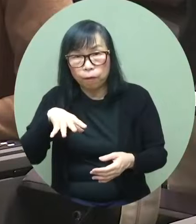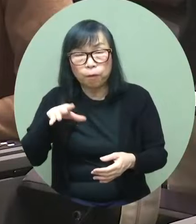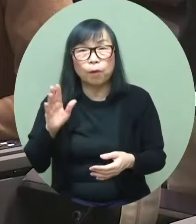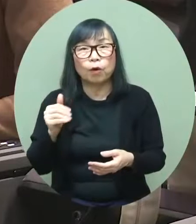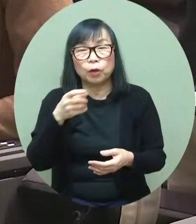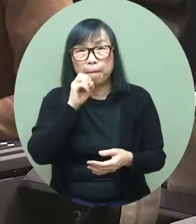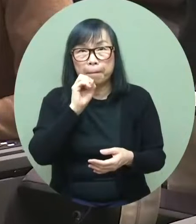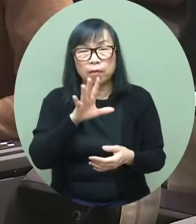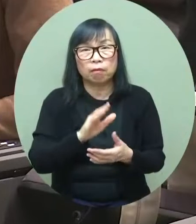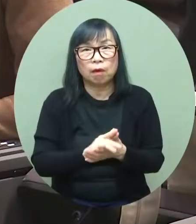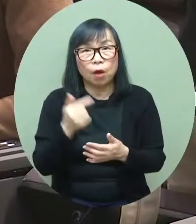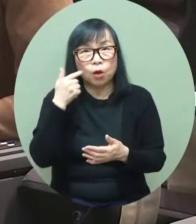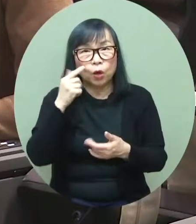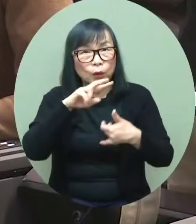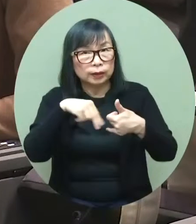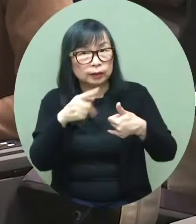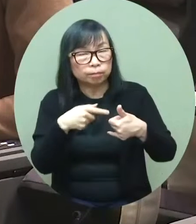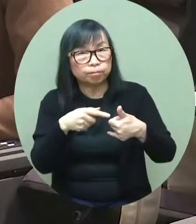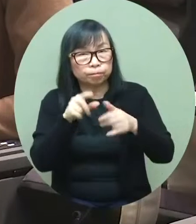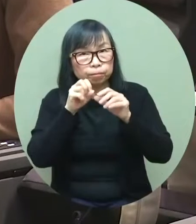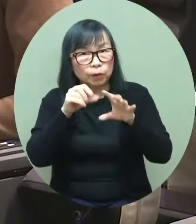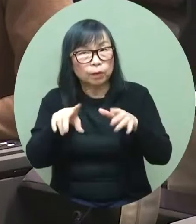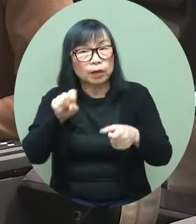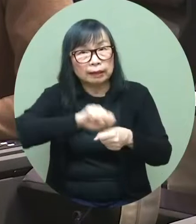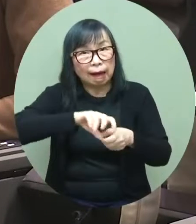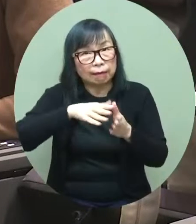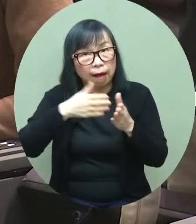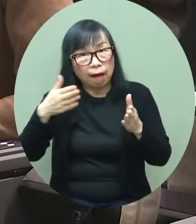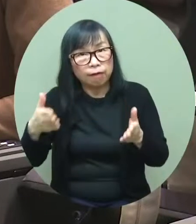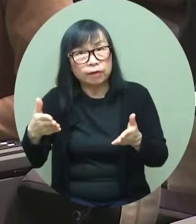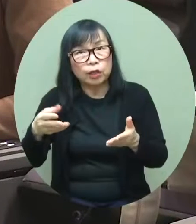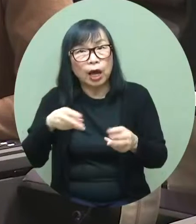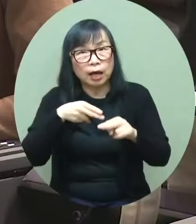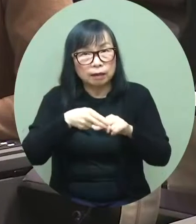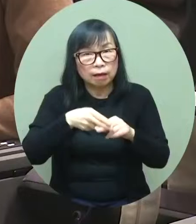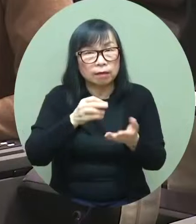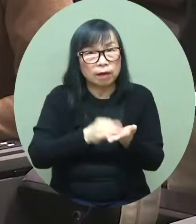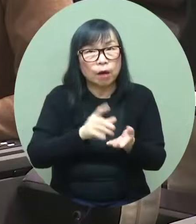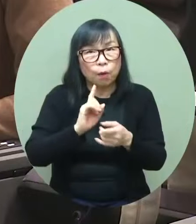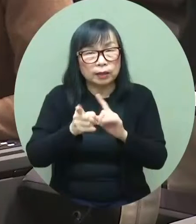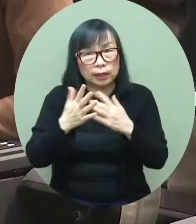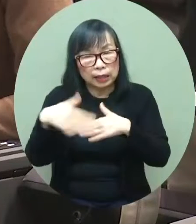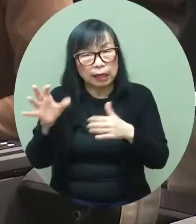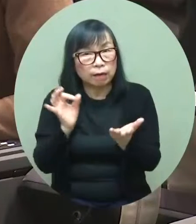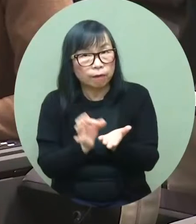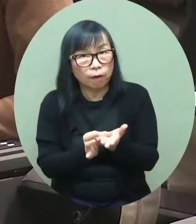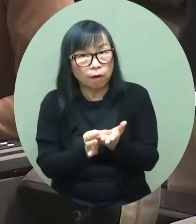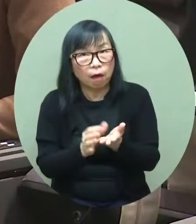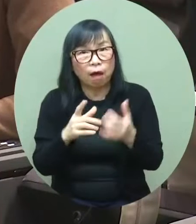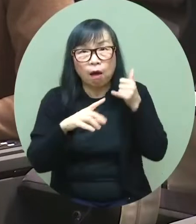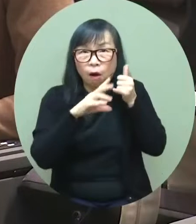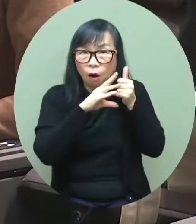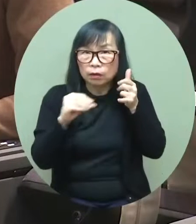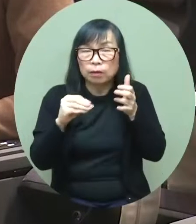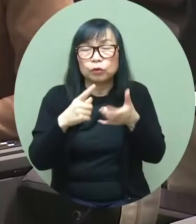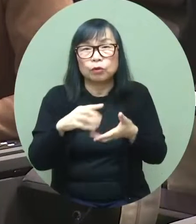即係其實想問翻，即係強檢公告嗰度會唔會擴大翻？即係去翻一啲嘅餐飲處所或者其他嘅處所咧，安心出行嗰度又